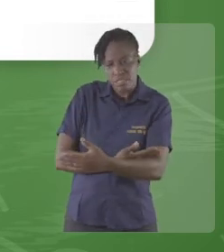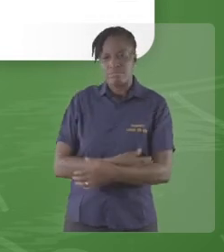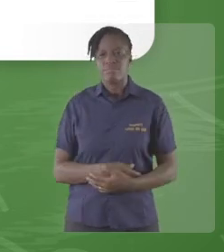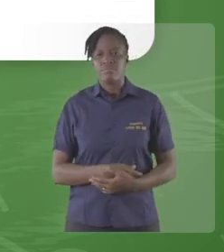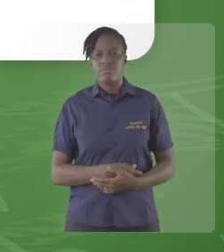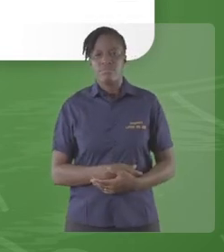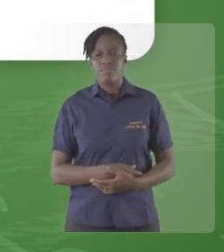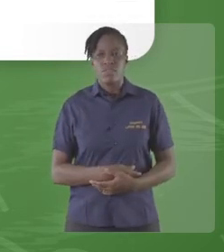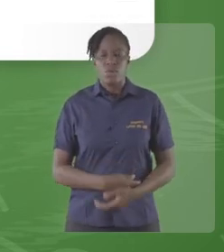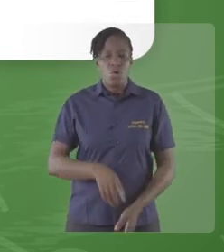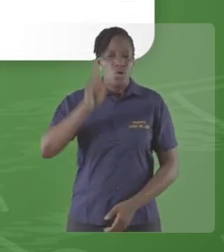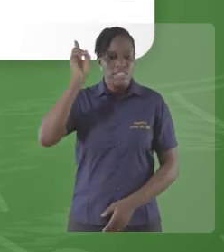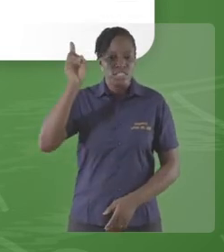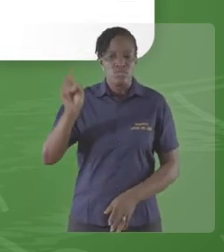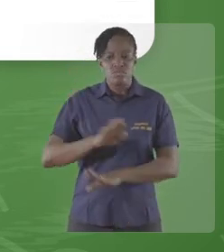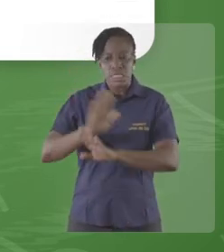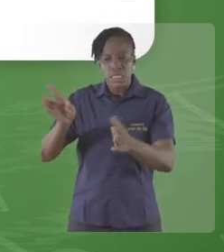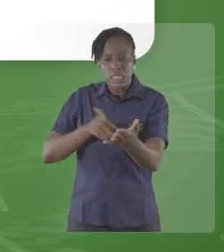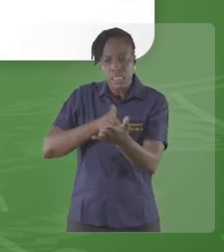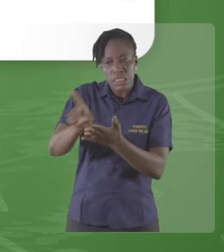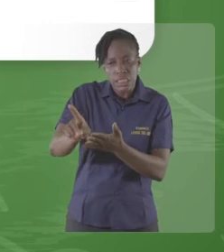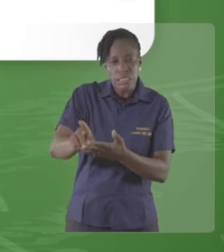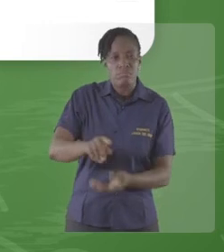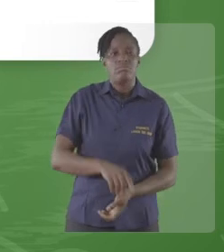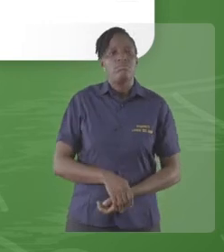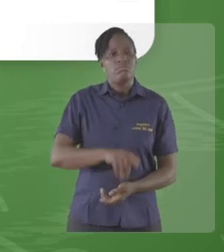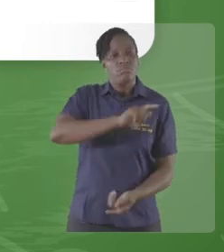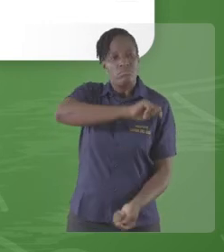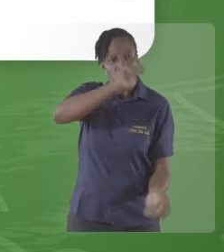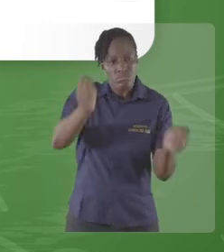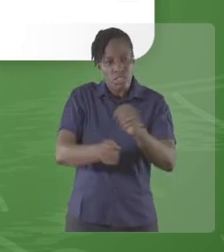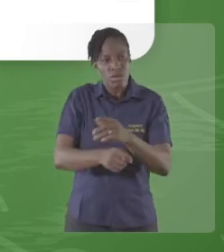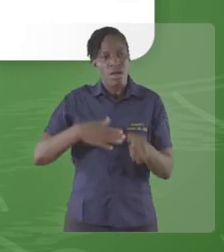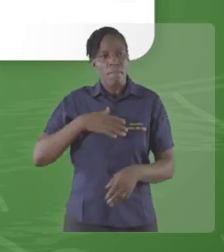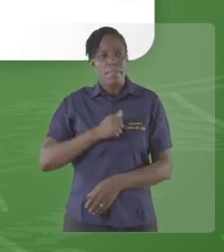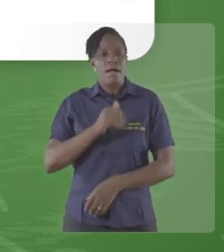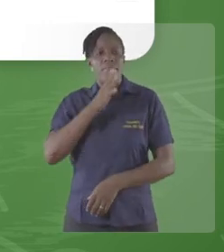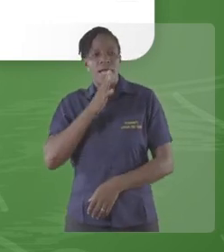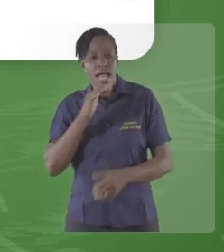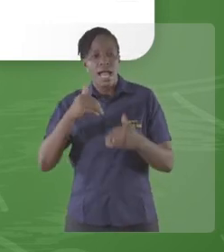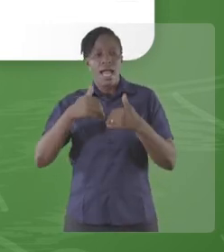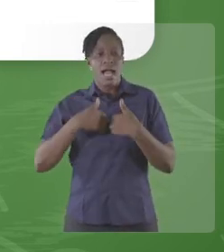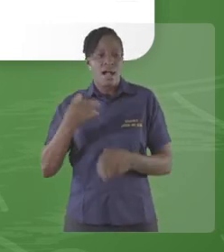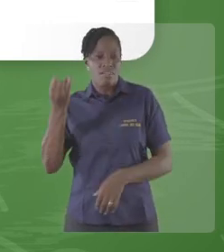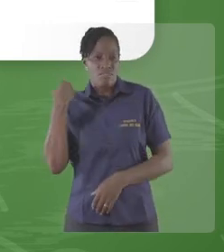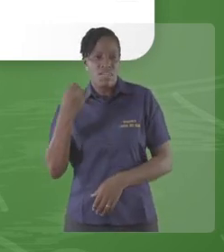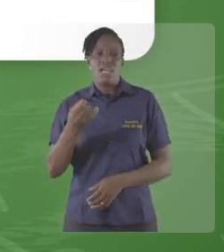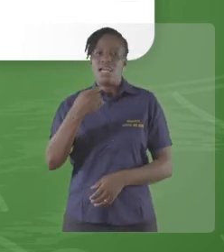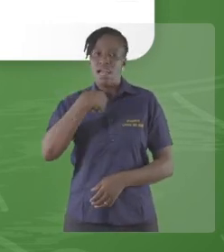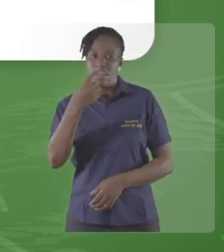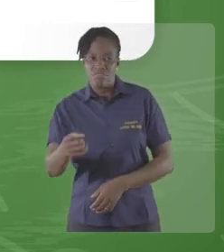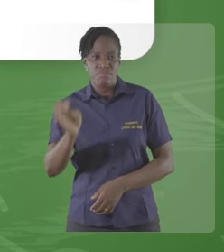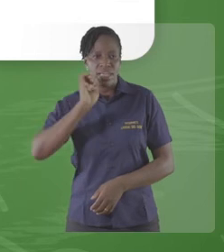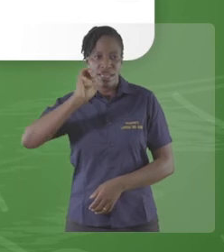Au style indirect, cela donne « Ma mère avait affirmé qu'elle prendrait ces